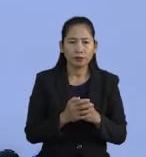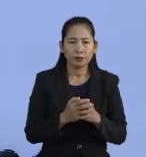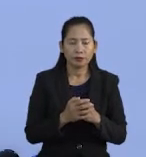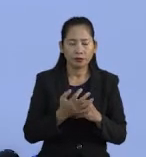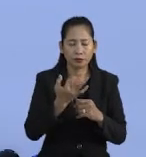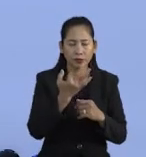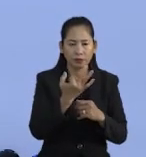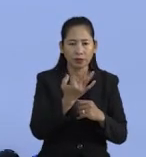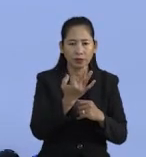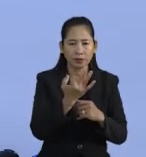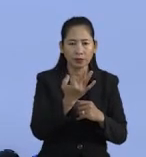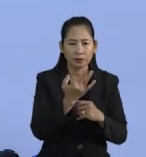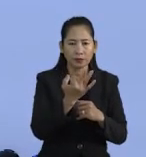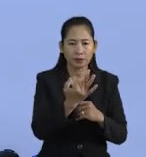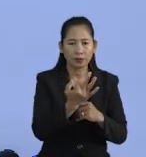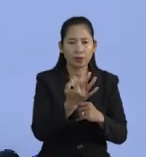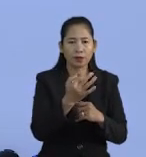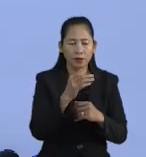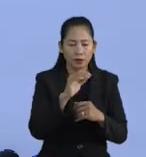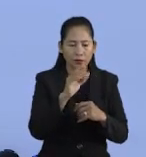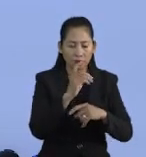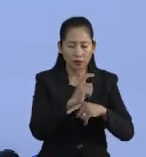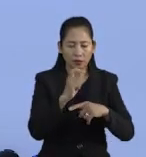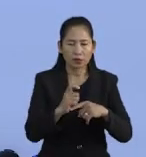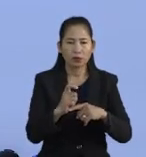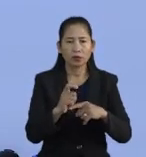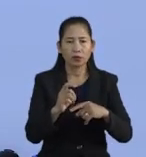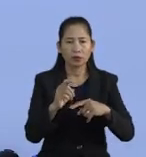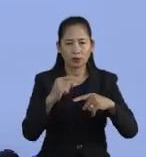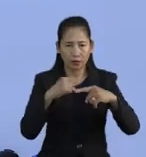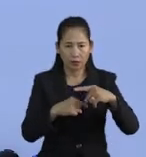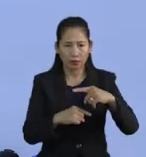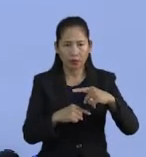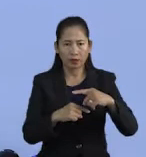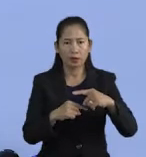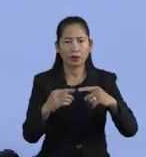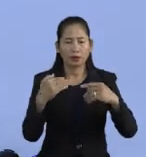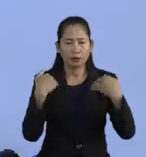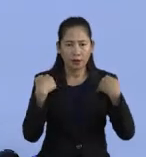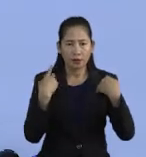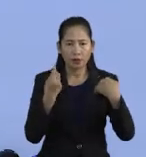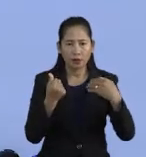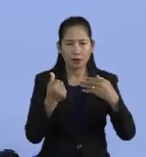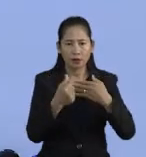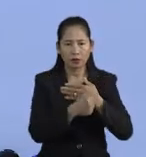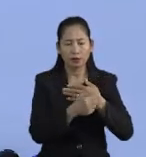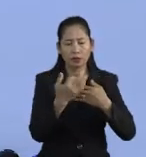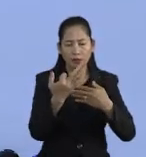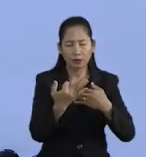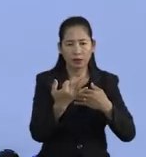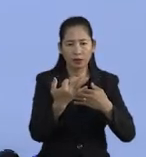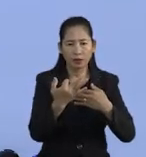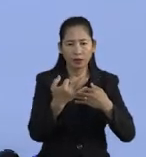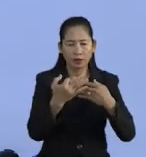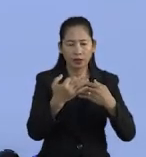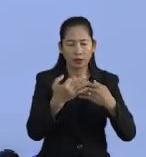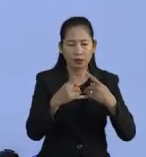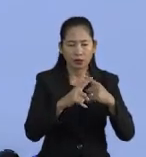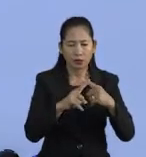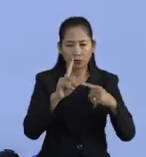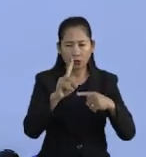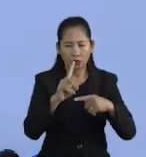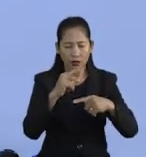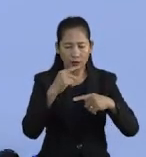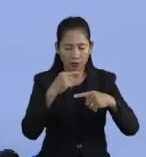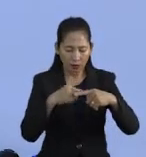lệ bầm bảy nhé bà bầm bảy nữ tung phe bồn miến đầm lái bầm bảy côn đường mũi